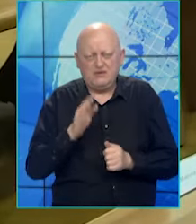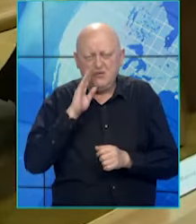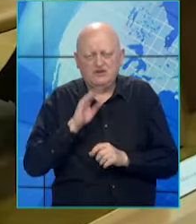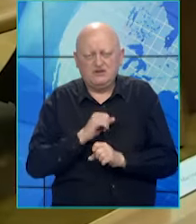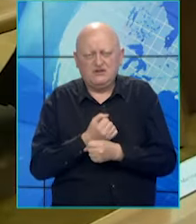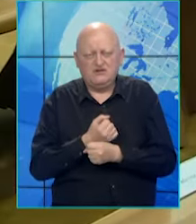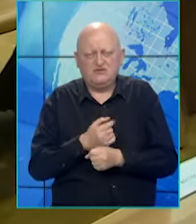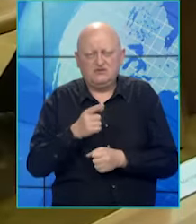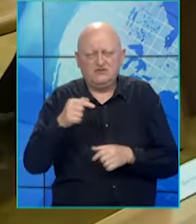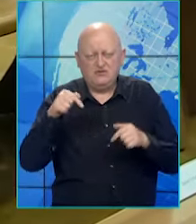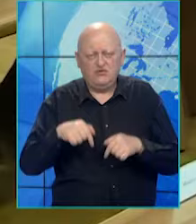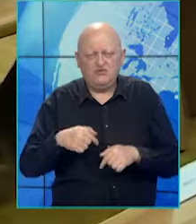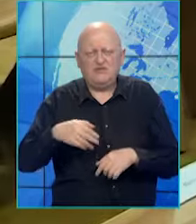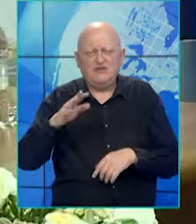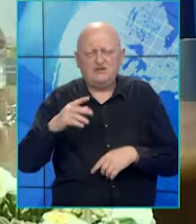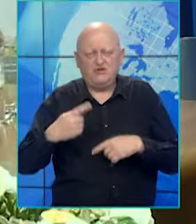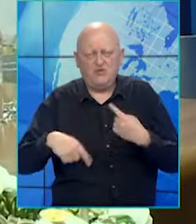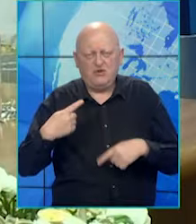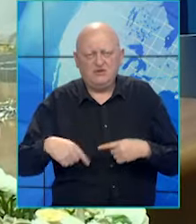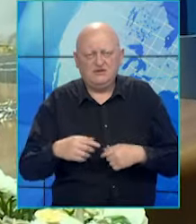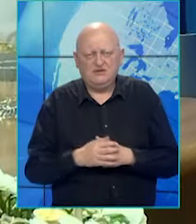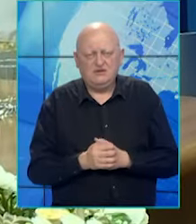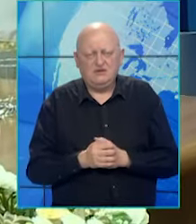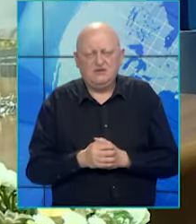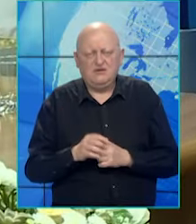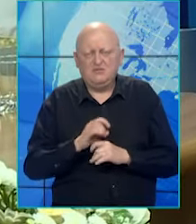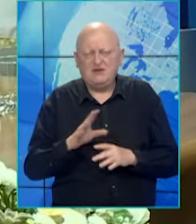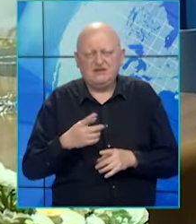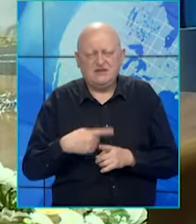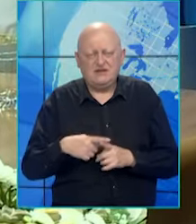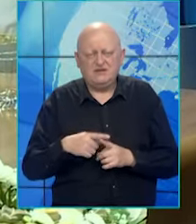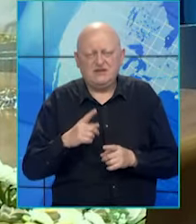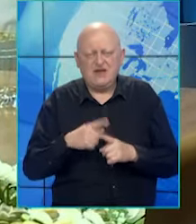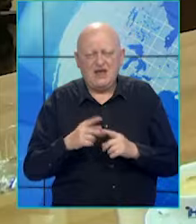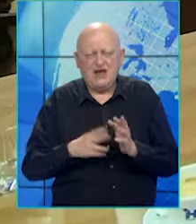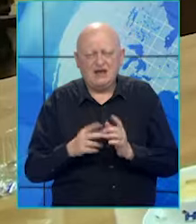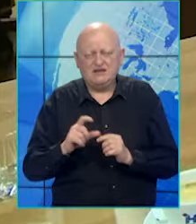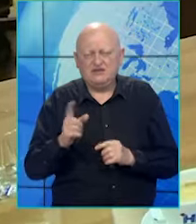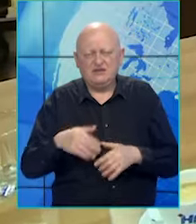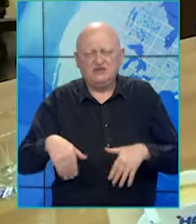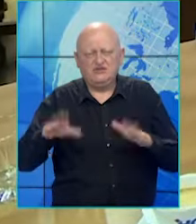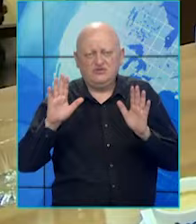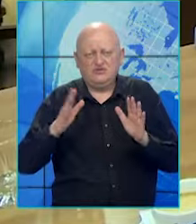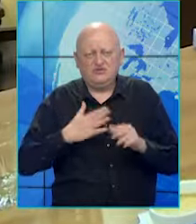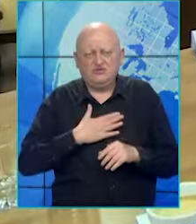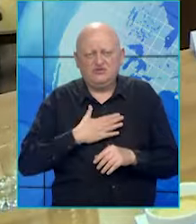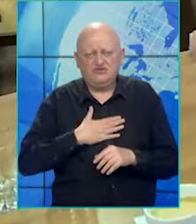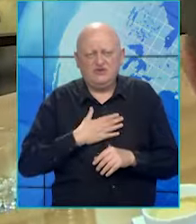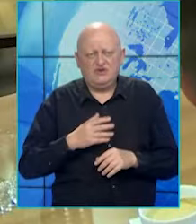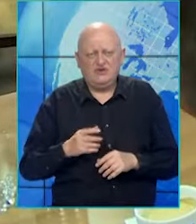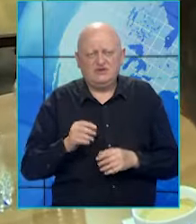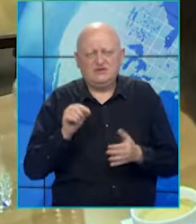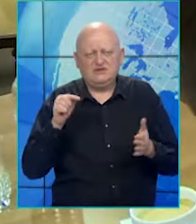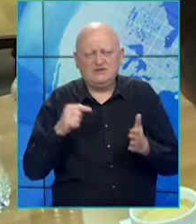Hercegovine i u unutarnjoj i u vanjskoj politici. No, bez obzira, HNS neće odustati od svojih